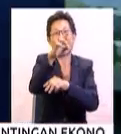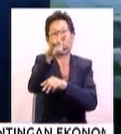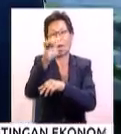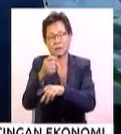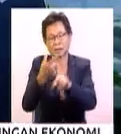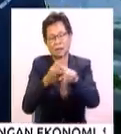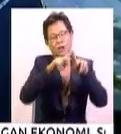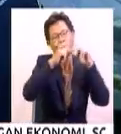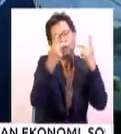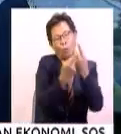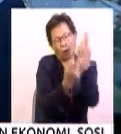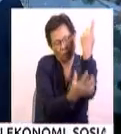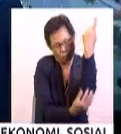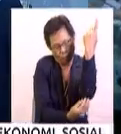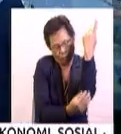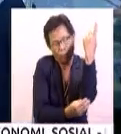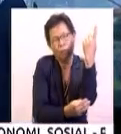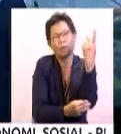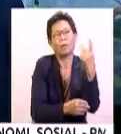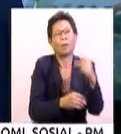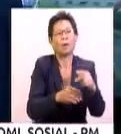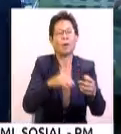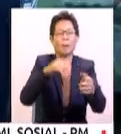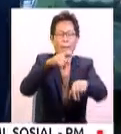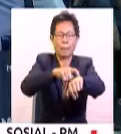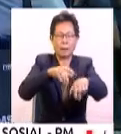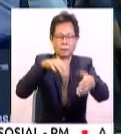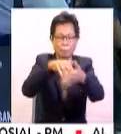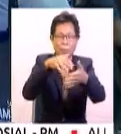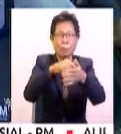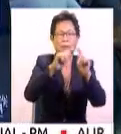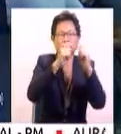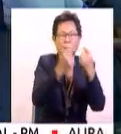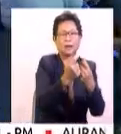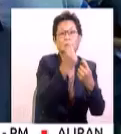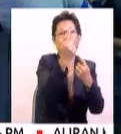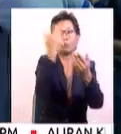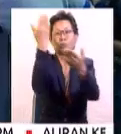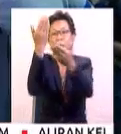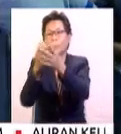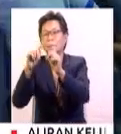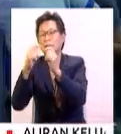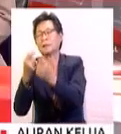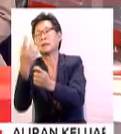daripada keluarga kurang berkemampuan sepanjang tempoh pengajian dari tingkatan 1 hingga 5.